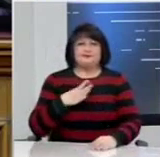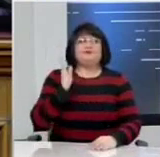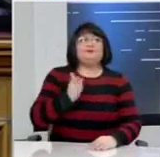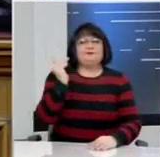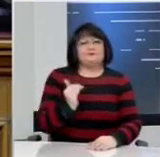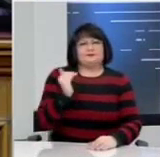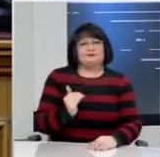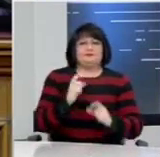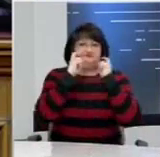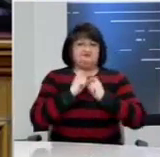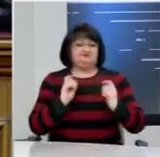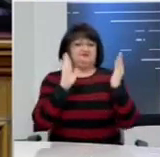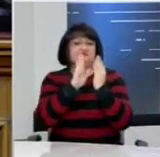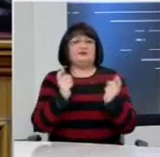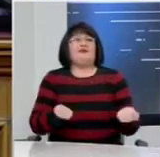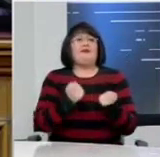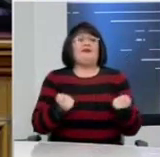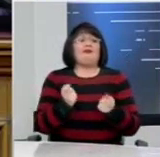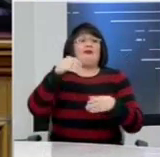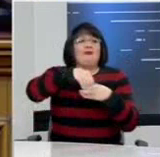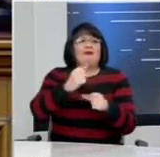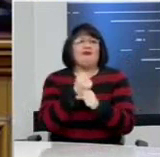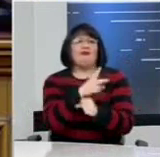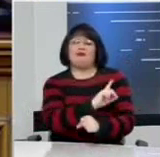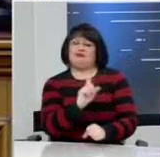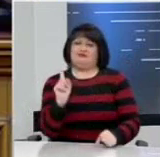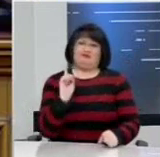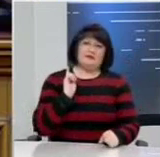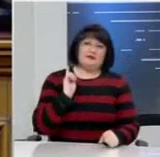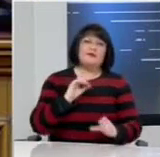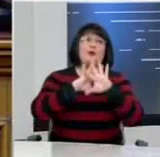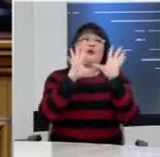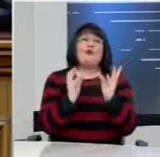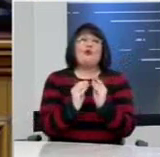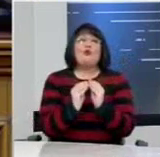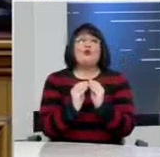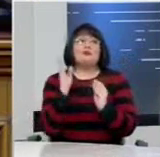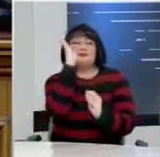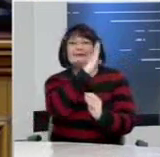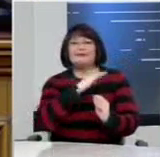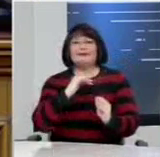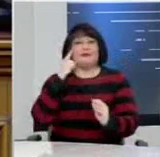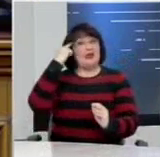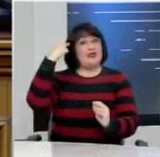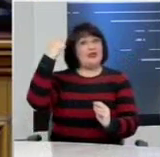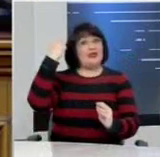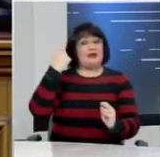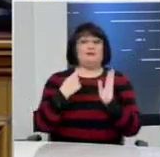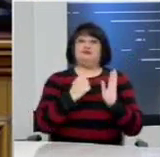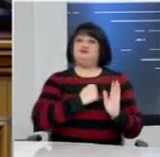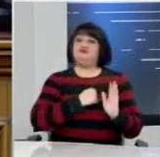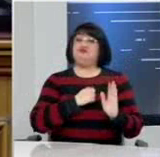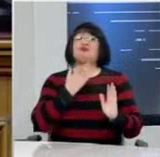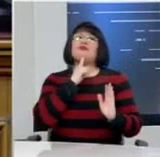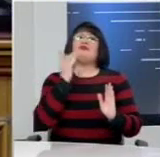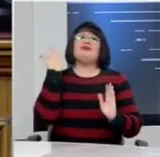υποχρεώσεις απέναντι στους εργαζόμενούς τους. Και βεβαίως όλο αυτό ντύνεται με ένα ιδεολογικό μανδύα, όπως ντύθηκε στα χρόνια των